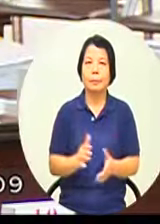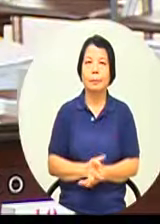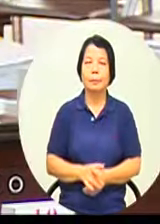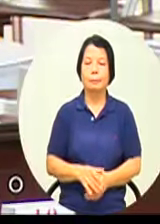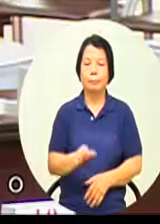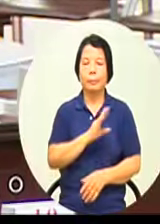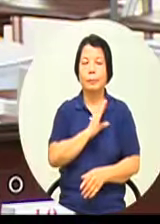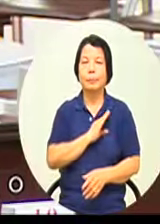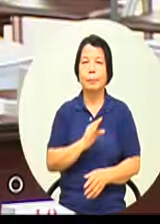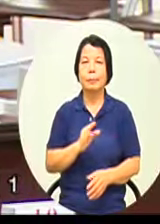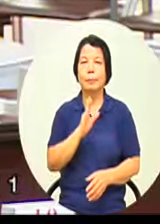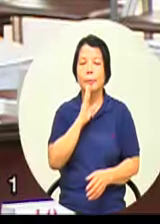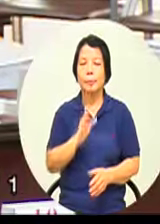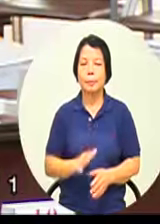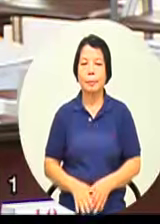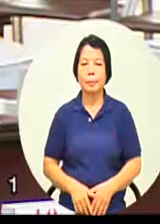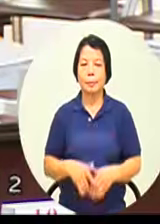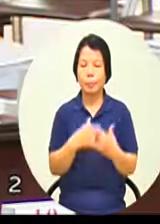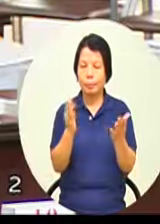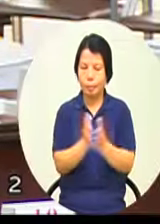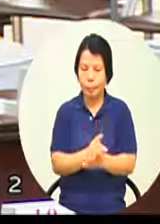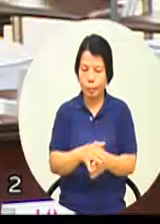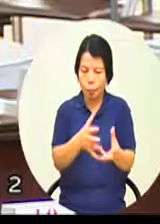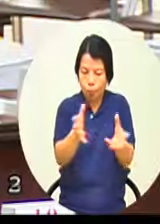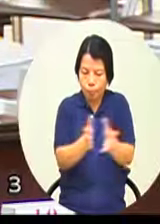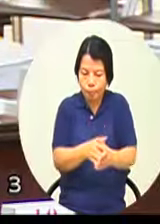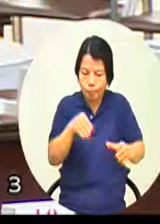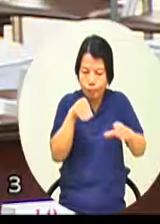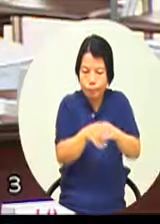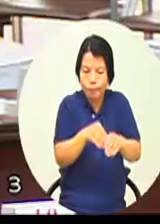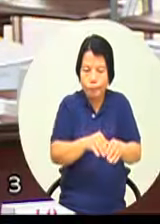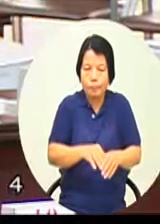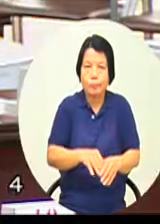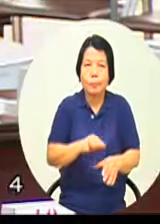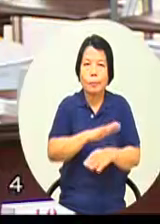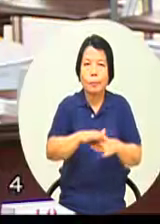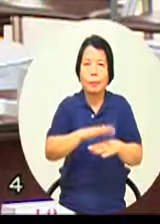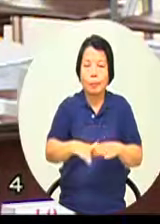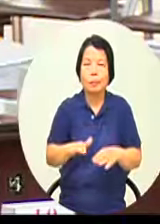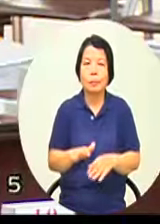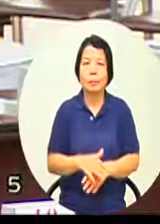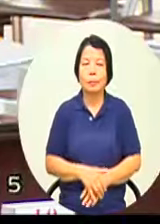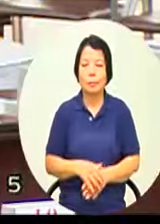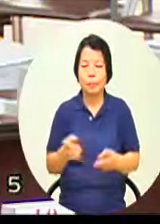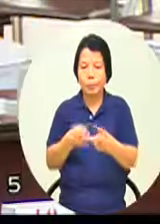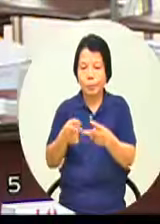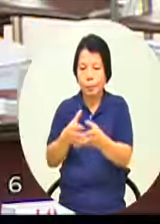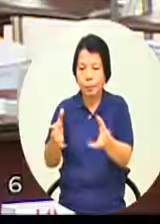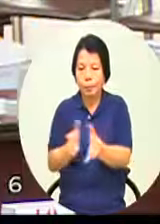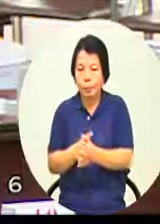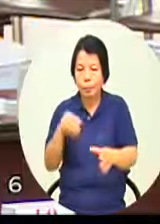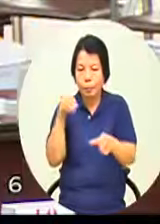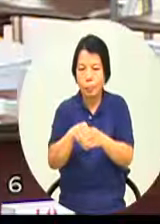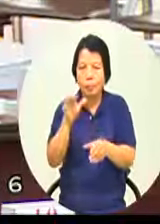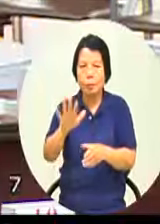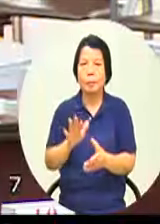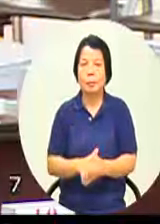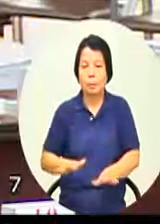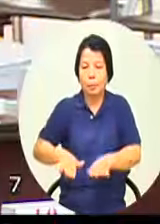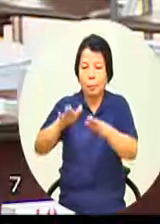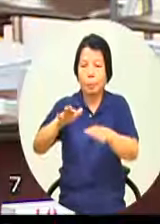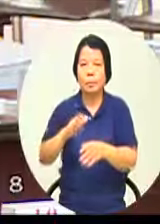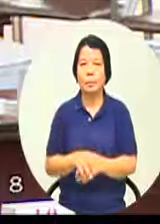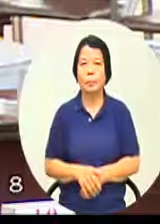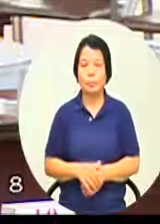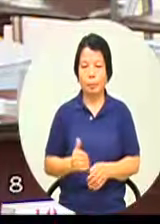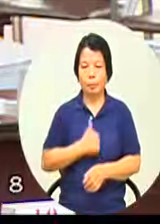然是属于部分的主塞对不对哈？瞬间大雨对不对哈？小区一个伊个主塞尔，啊伊个淹水尔。其